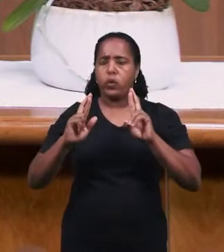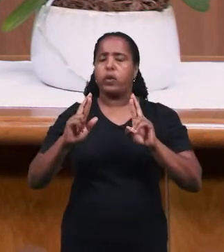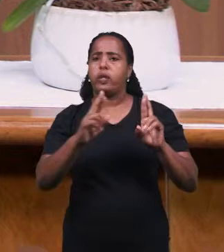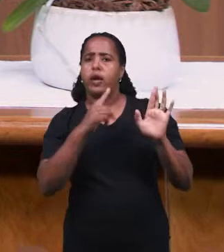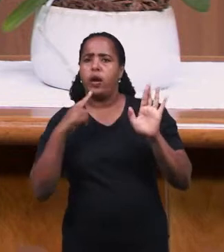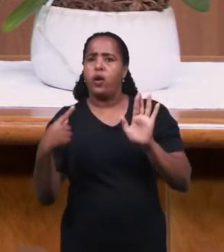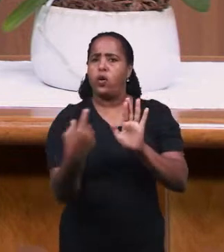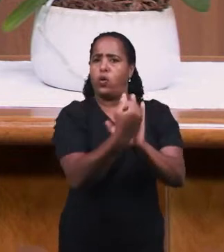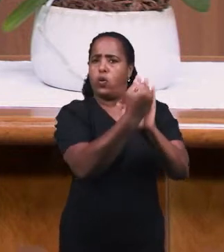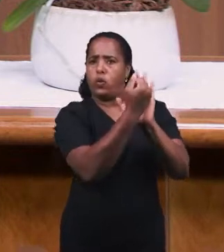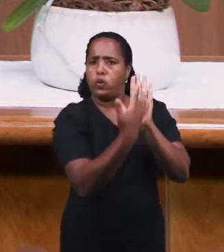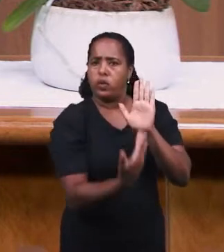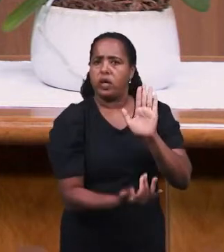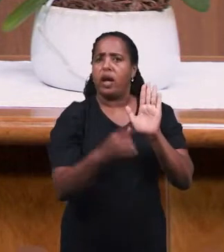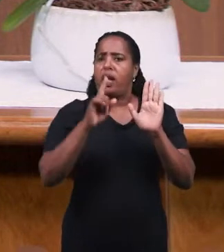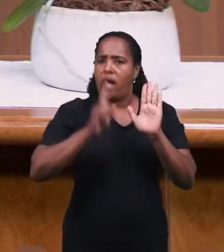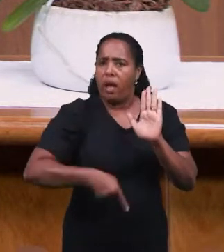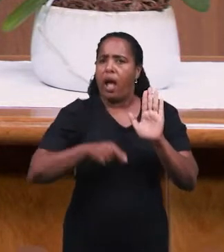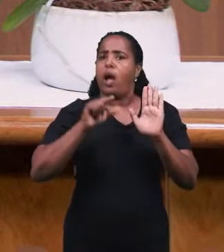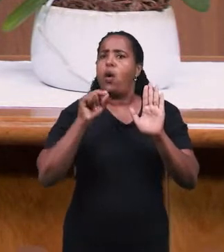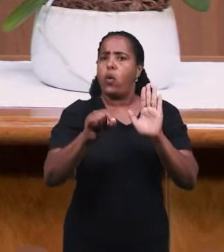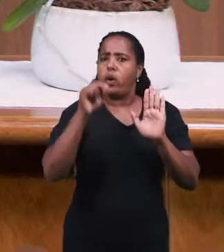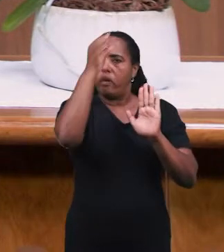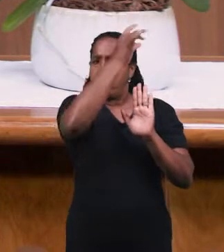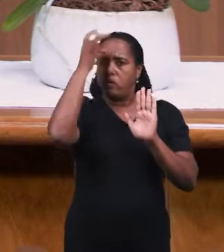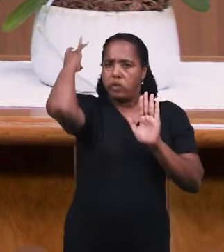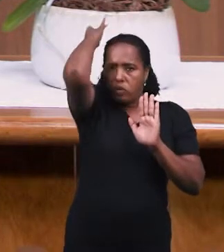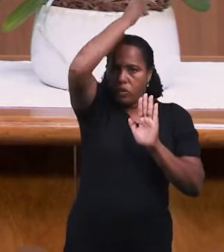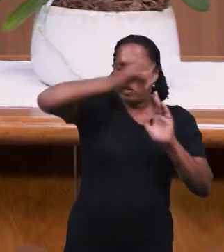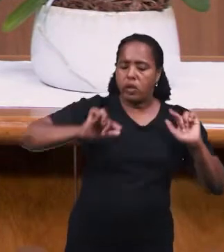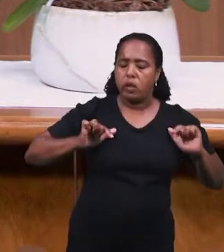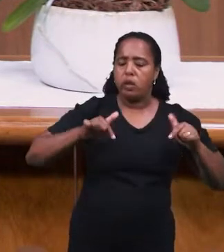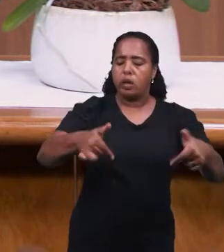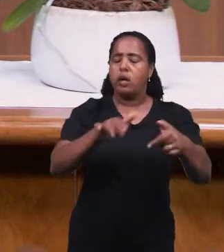Donc, il y a le gouvernement du bélier.